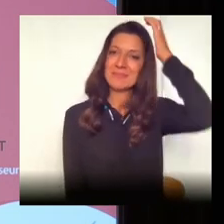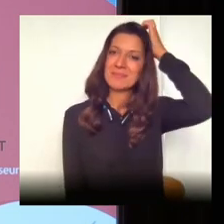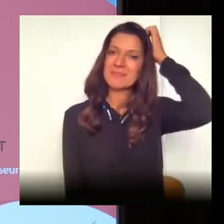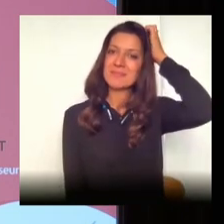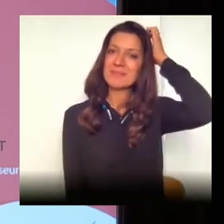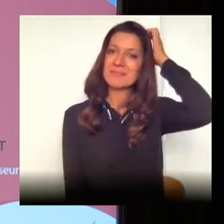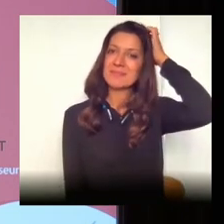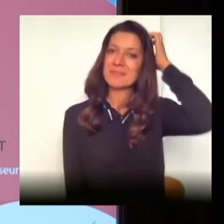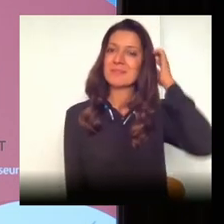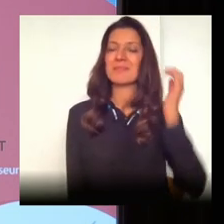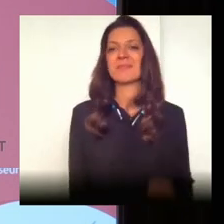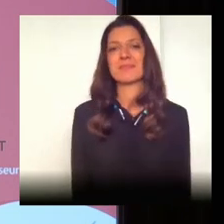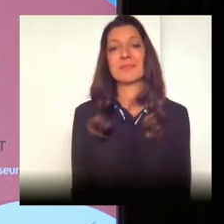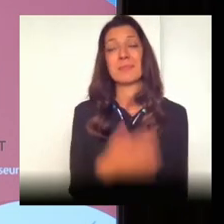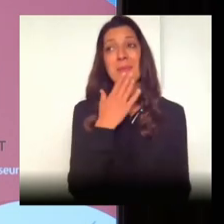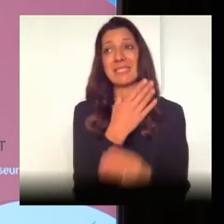Merci beaucoup.